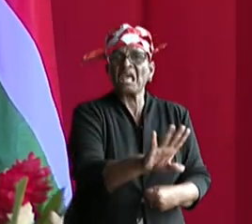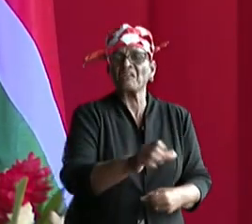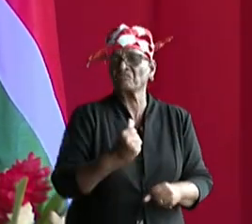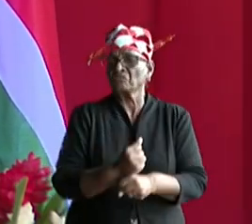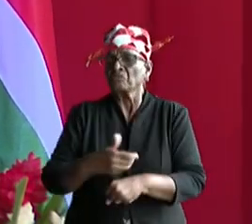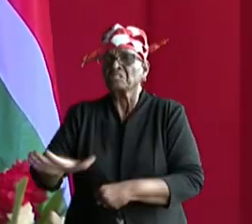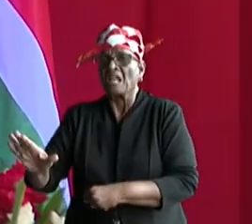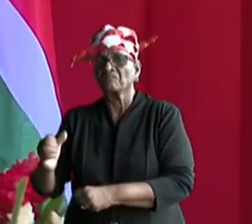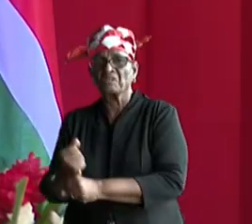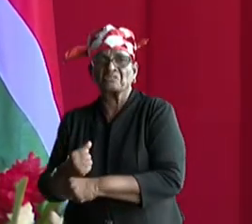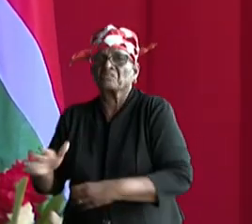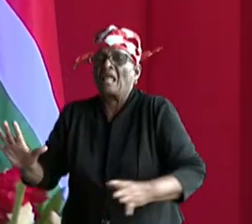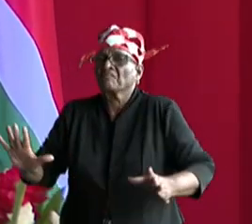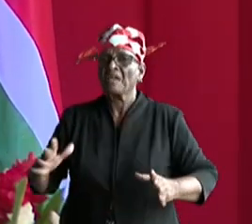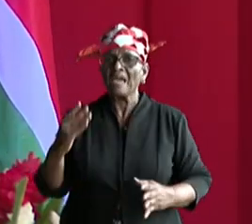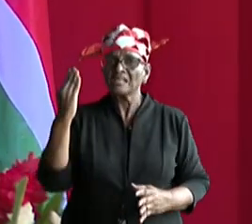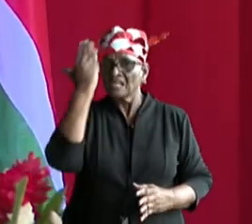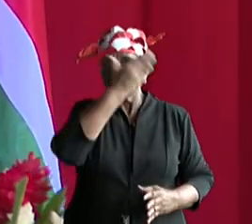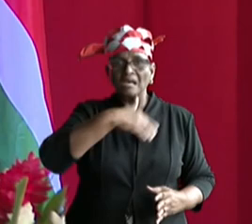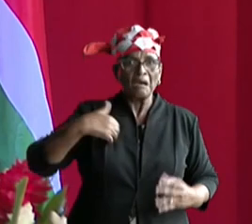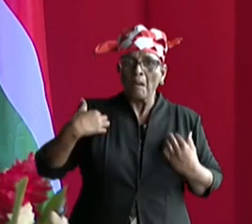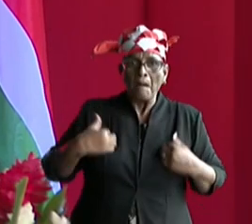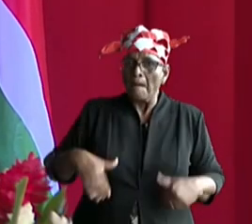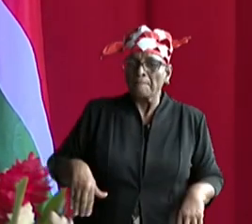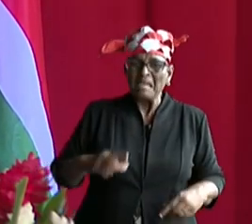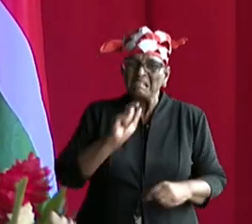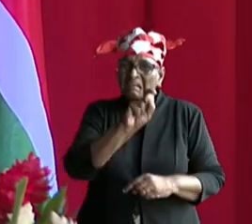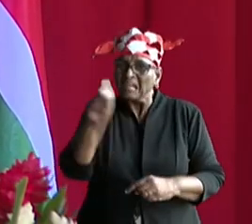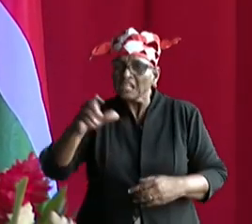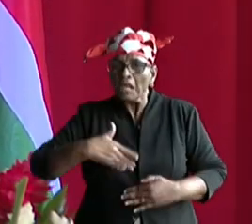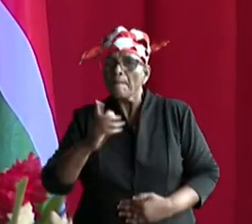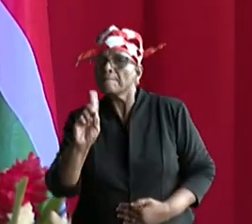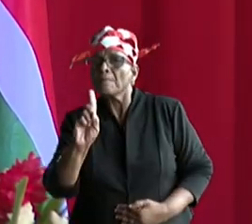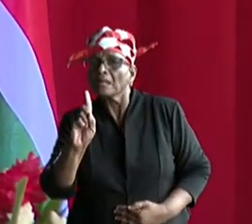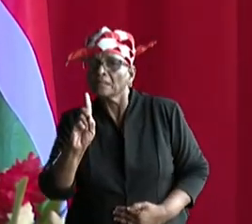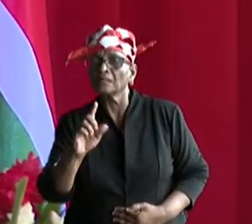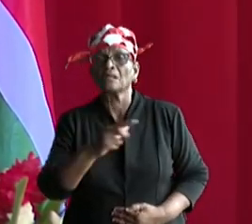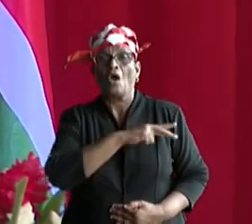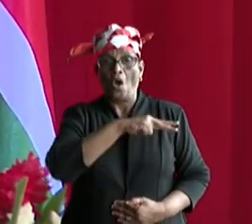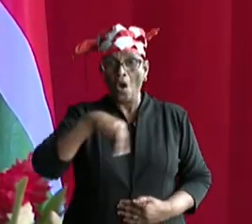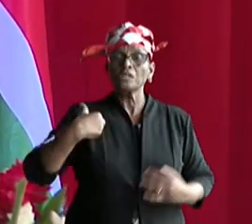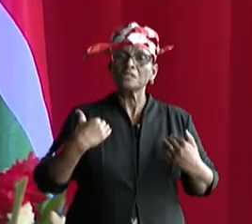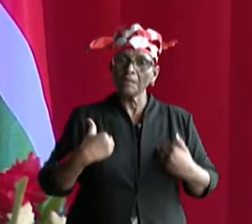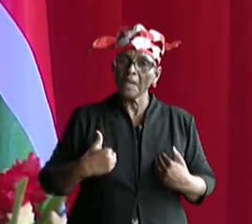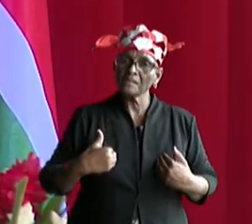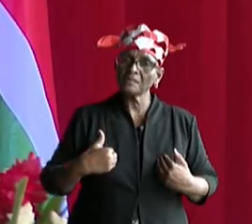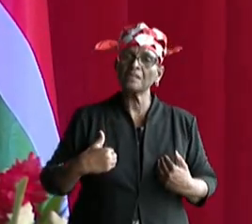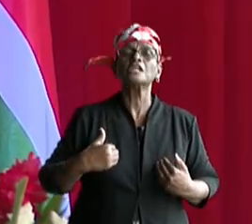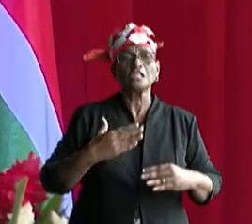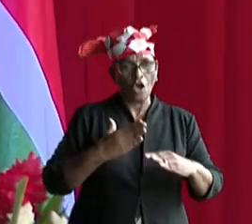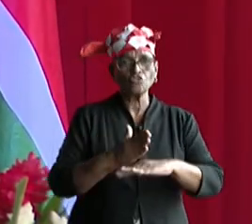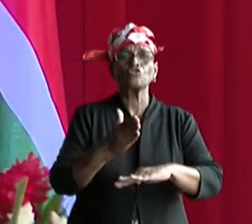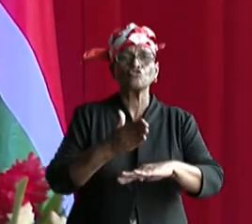dat de samenleving geen kritiek levert. Our people are our wealth. Meneer de voorzitter, een nieuw